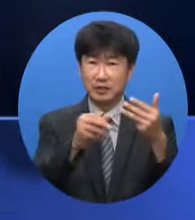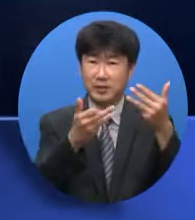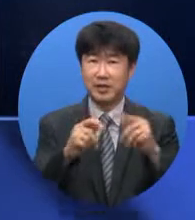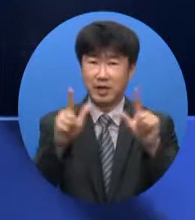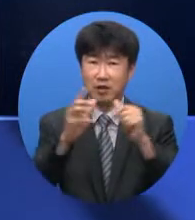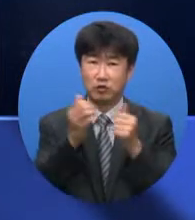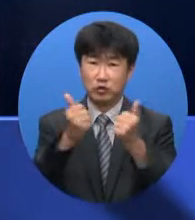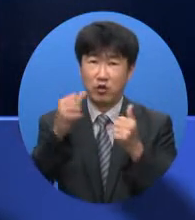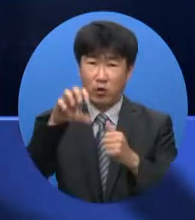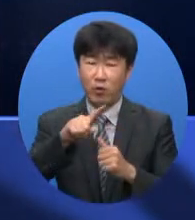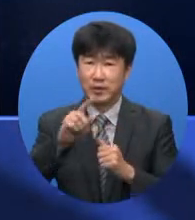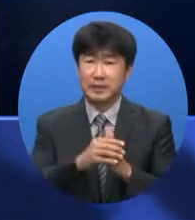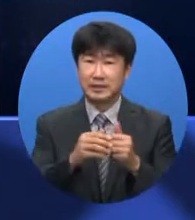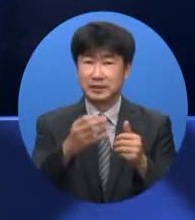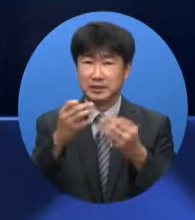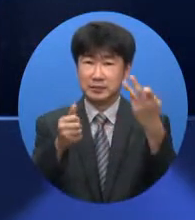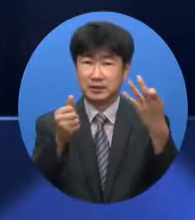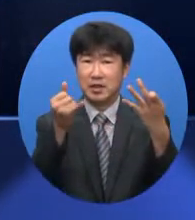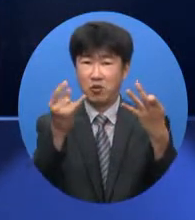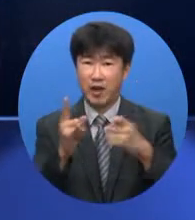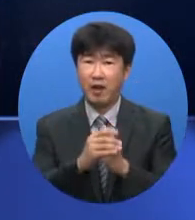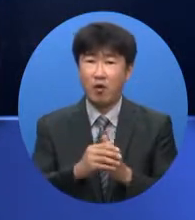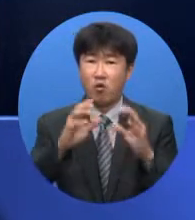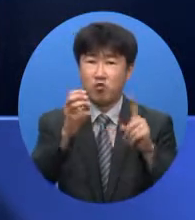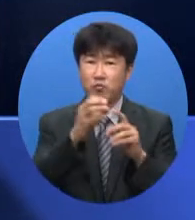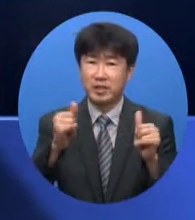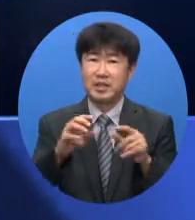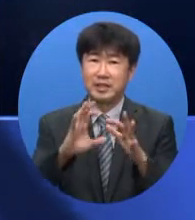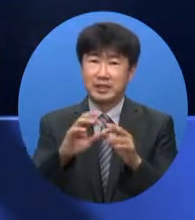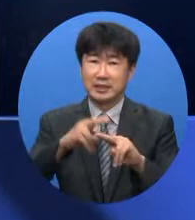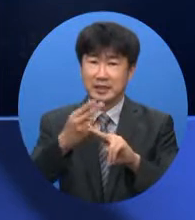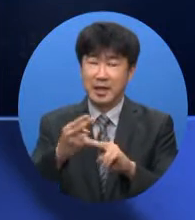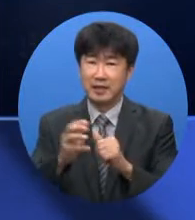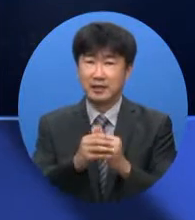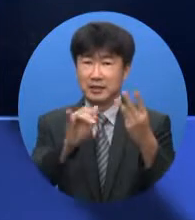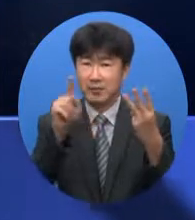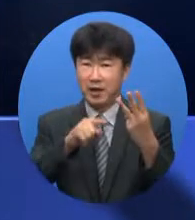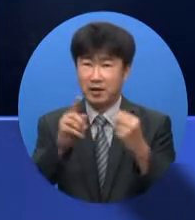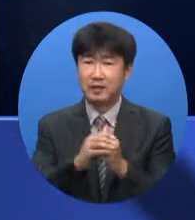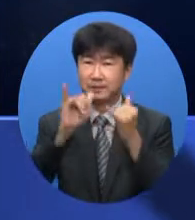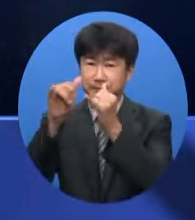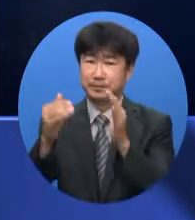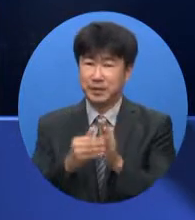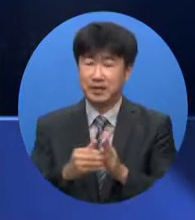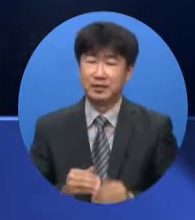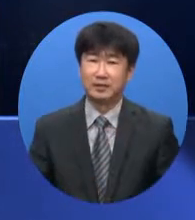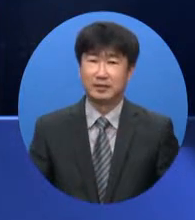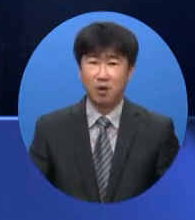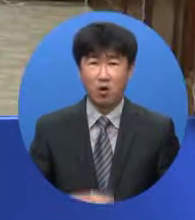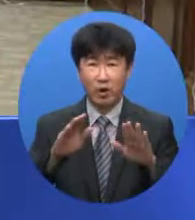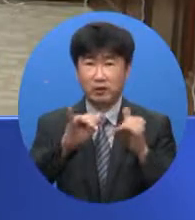합천군은 지난 18일 군청 소회의실에서 제14회 합천군민회장 심사위원회를 열고 3명의 수상자를